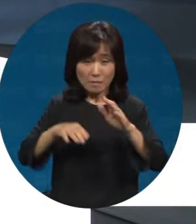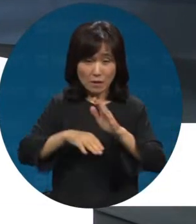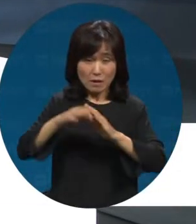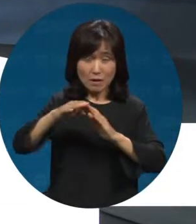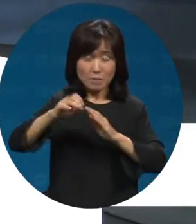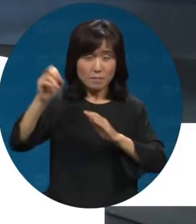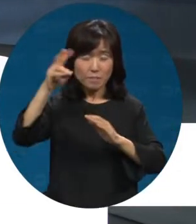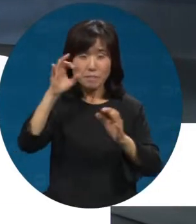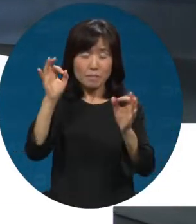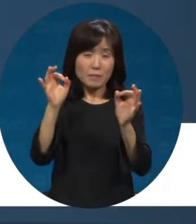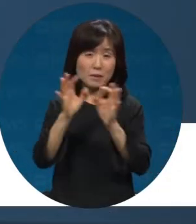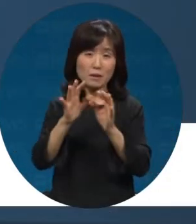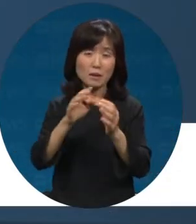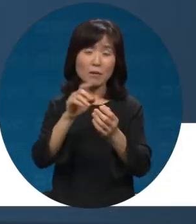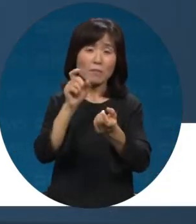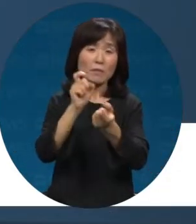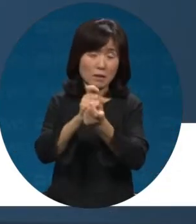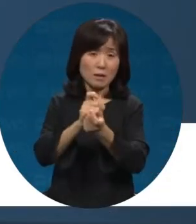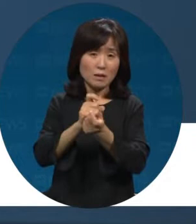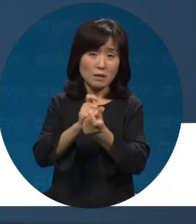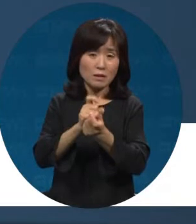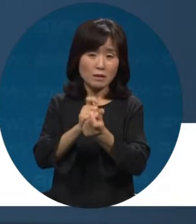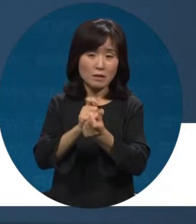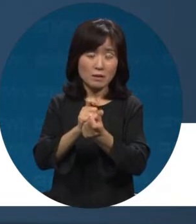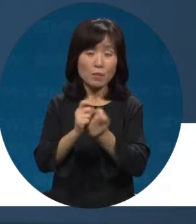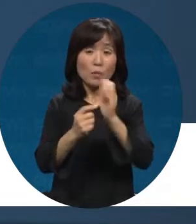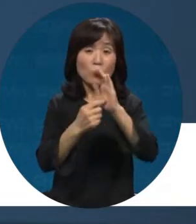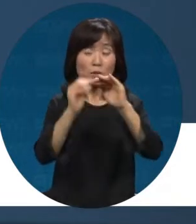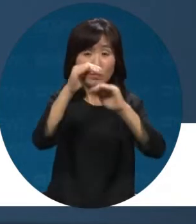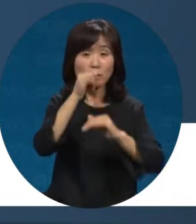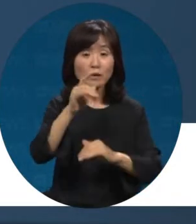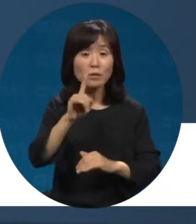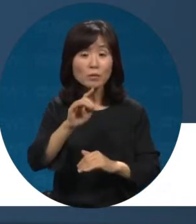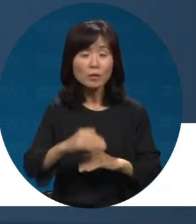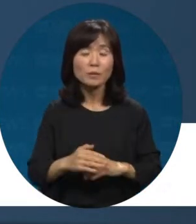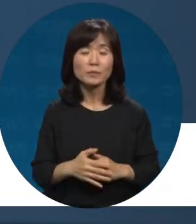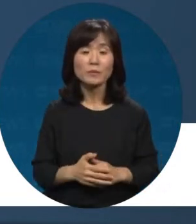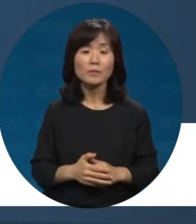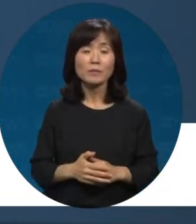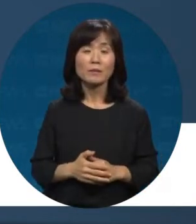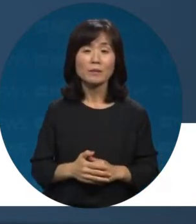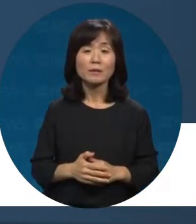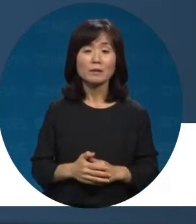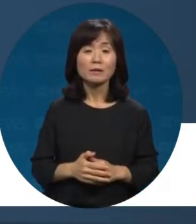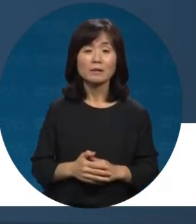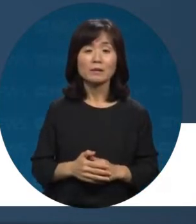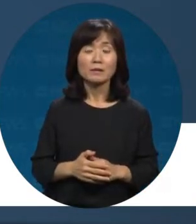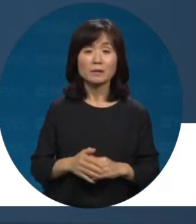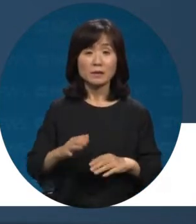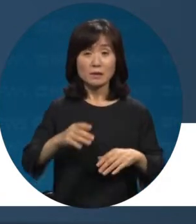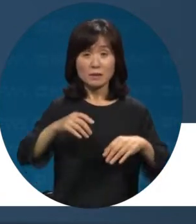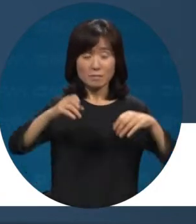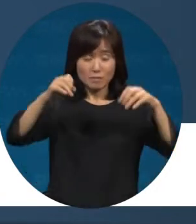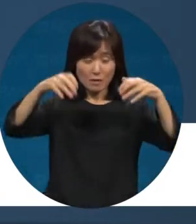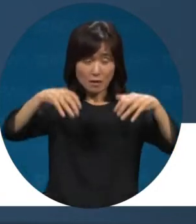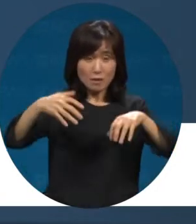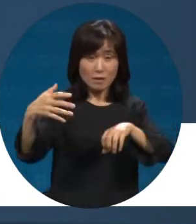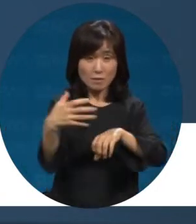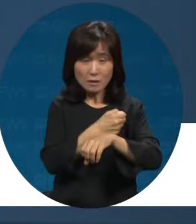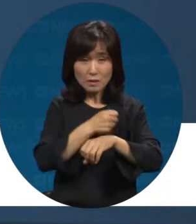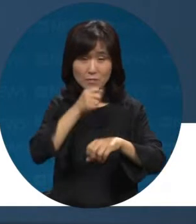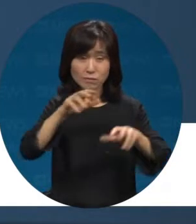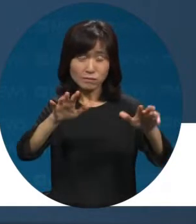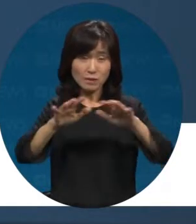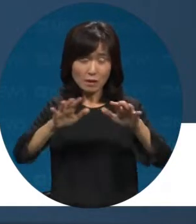있나요네 이번 여름 폭우로 인한 침수 피해에서도 확인했듯이 재난은 우리 사회에서 누가 취약한가를 잘 보여준다고 생각이